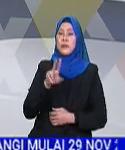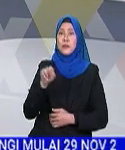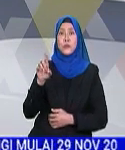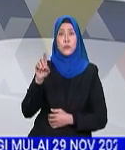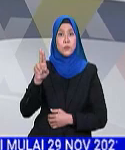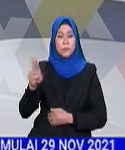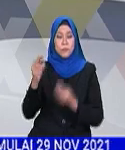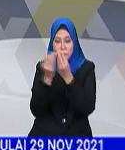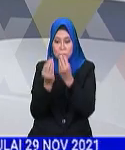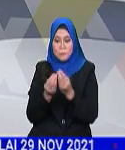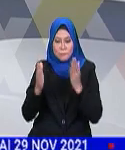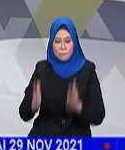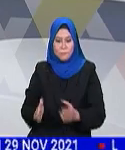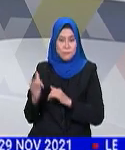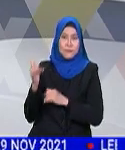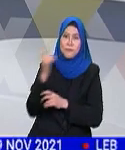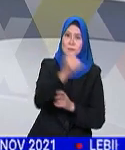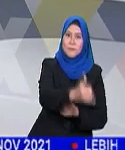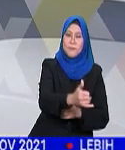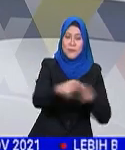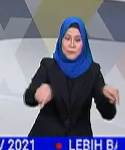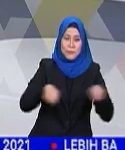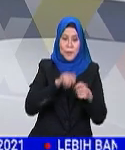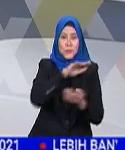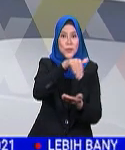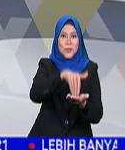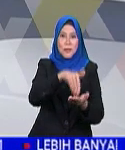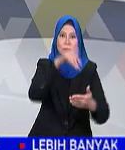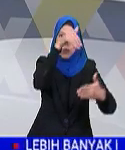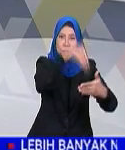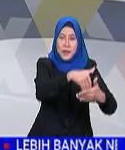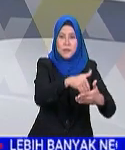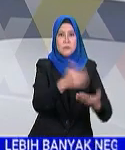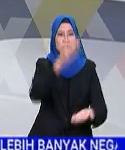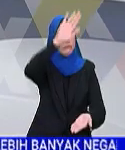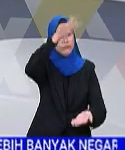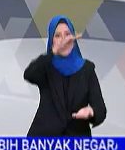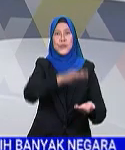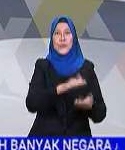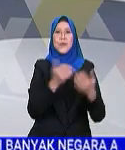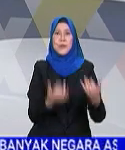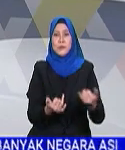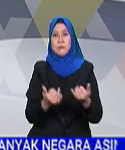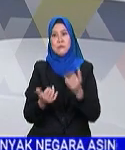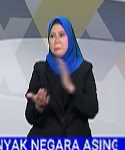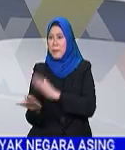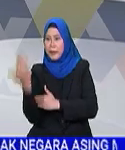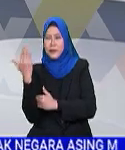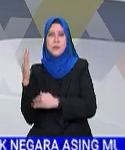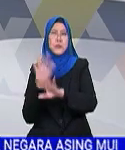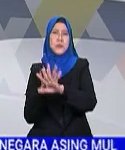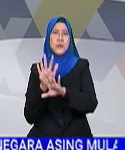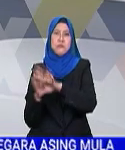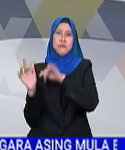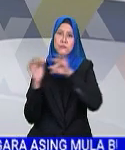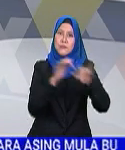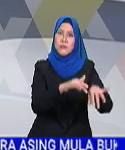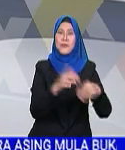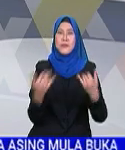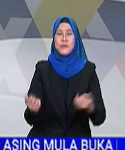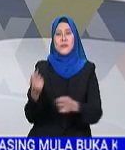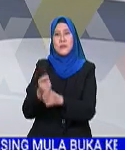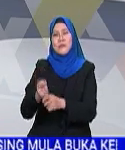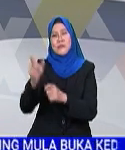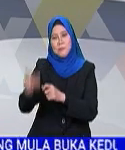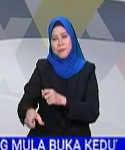hadir di pusat-pusat pengundian menunjukkan penurunan berbanding pagi tadi. Pematuhan SOP terus dikekalkan pemilih